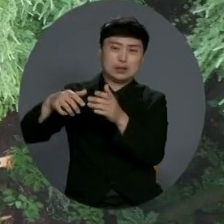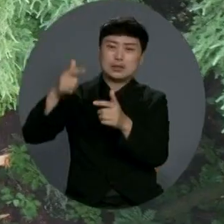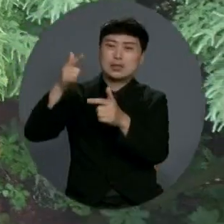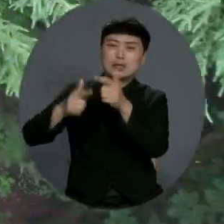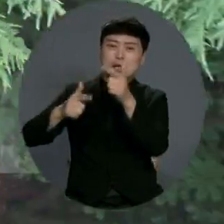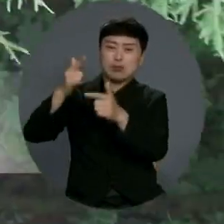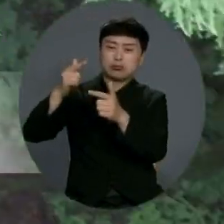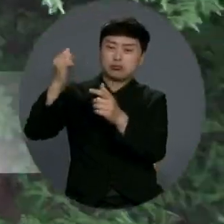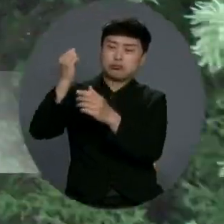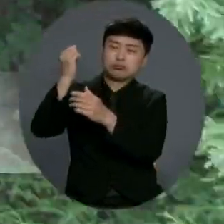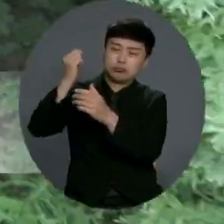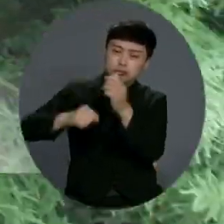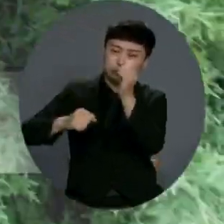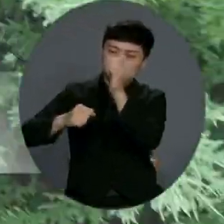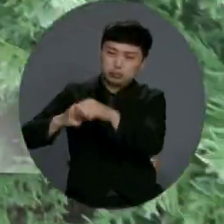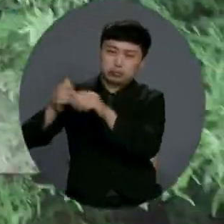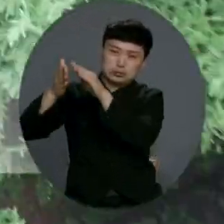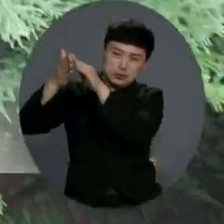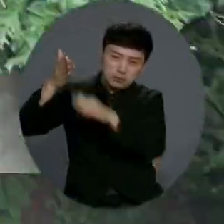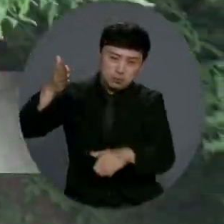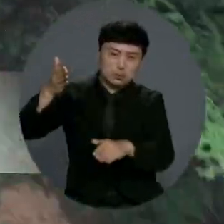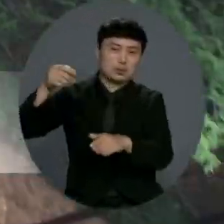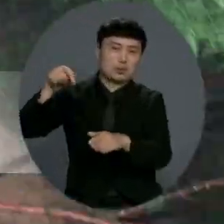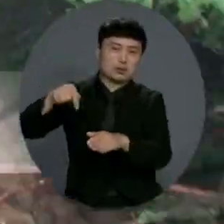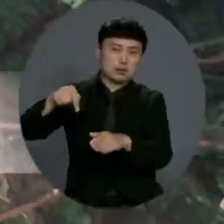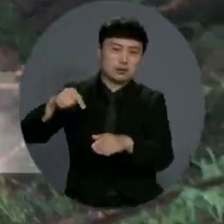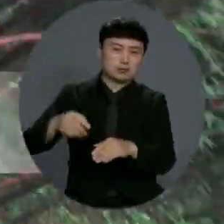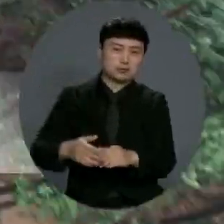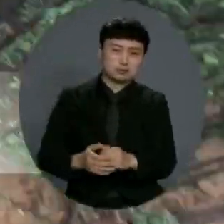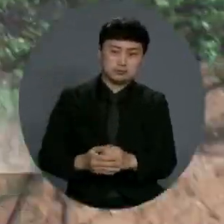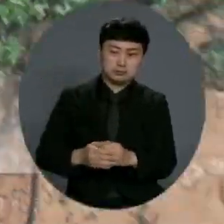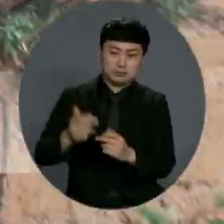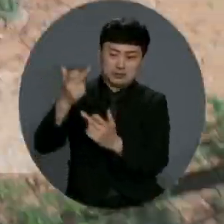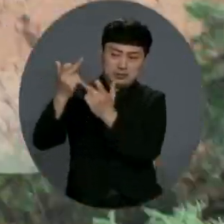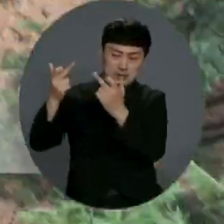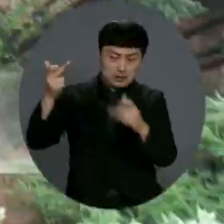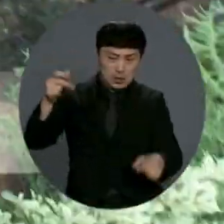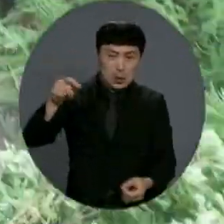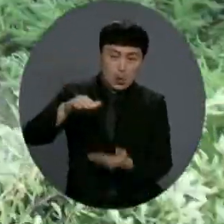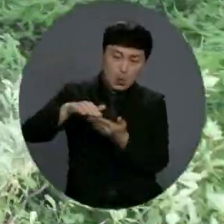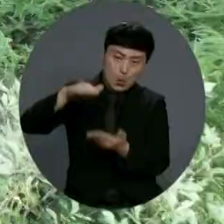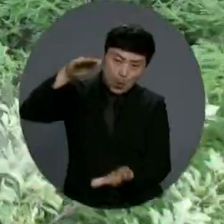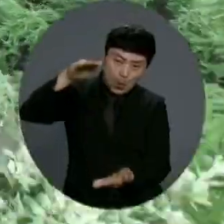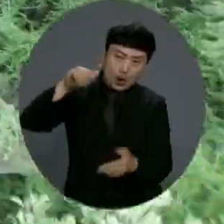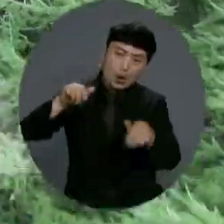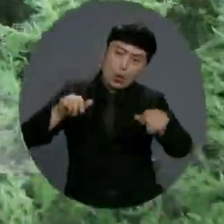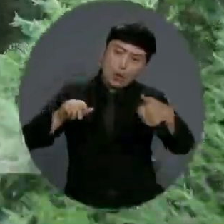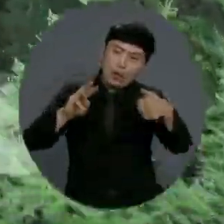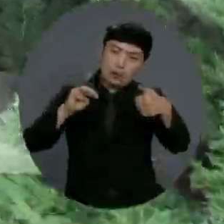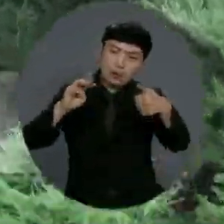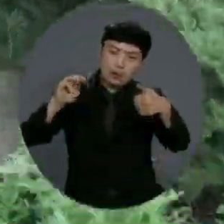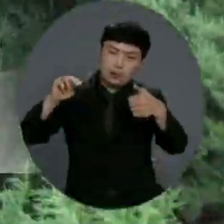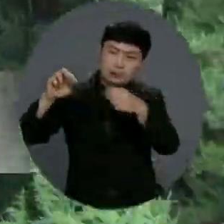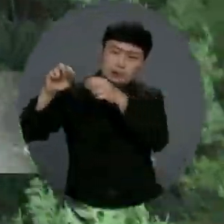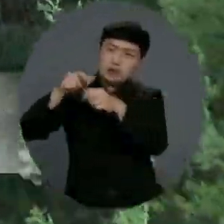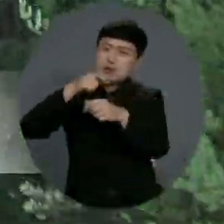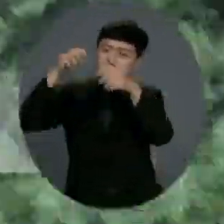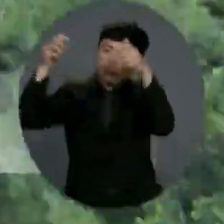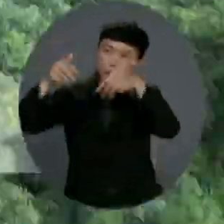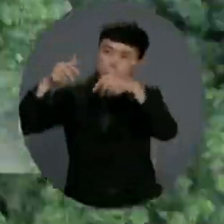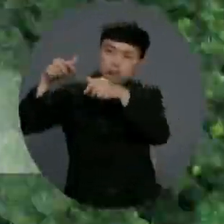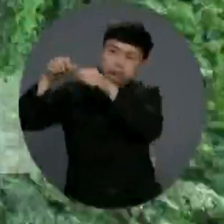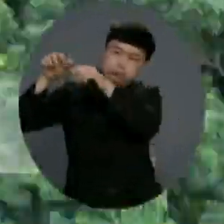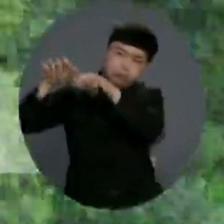나무가 뽑혀 작은 절개지가 생겼습니다. 하지만 해발 500m 산 정상부에서 한 번 빗물에 쓸린 토사와